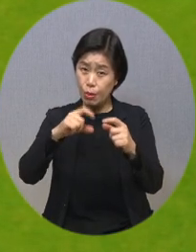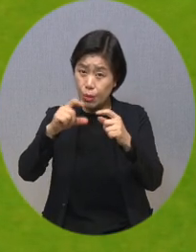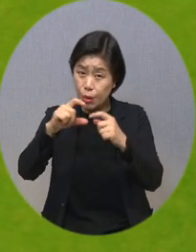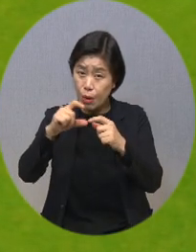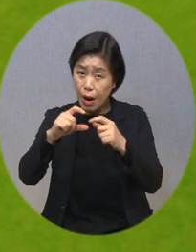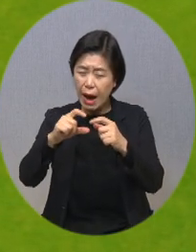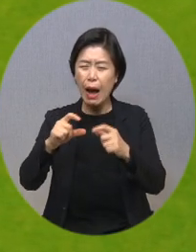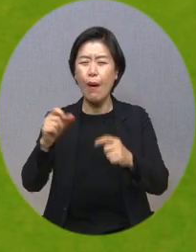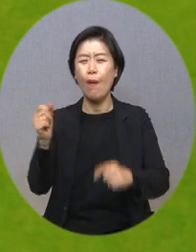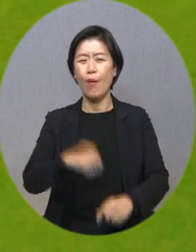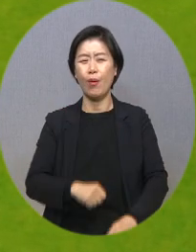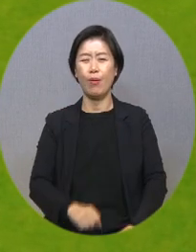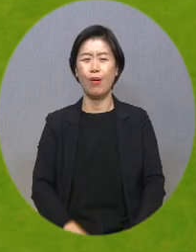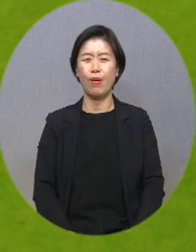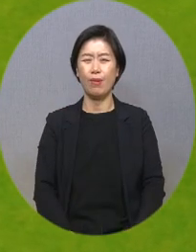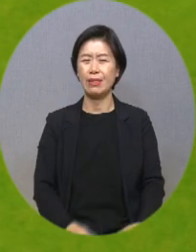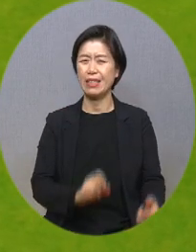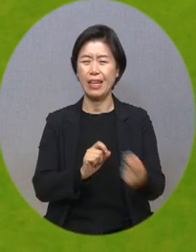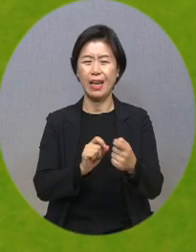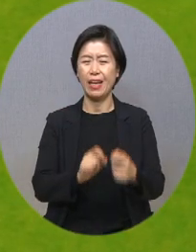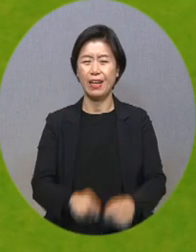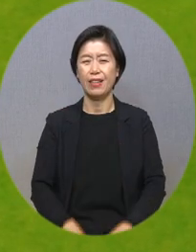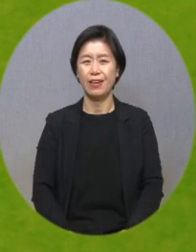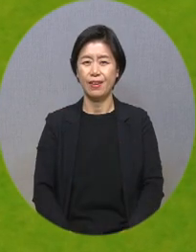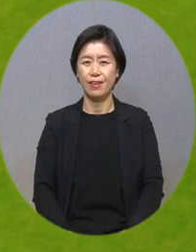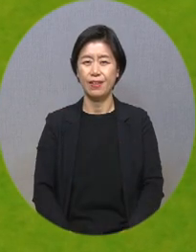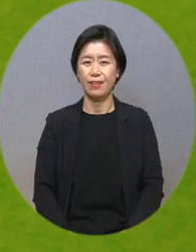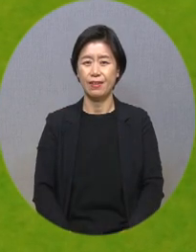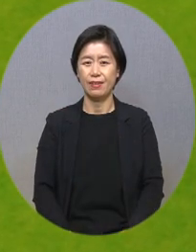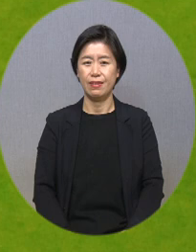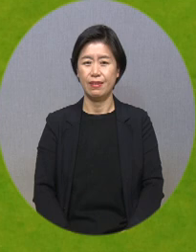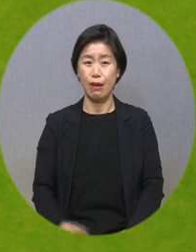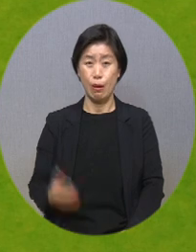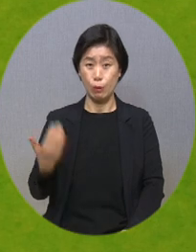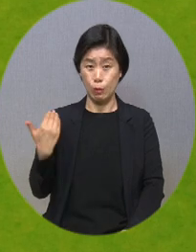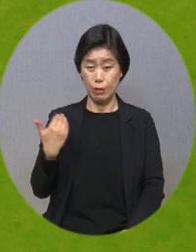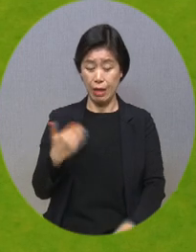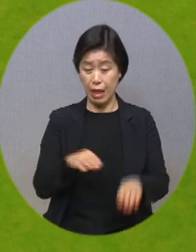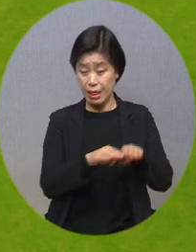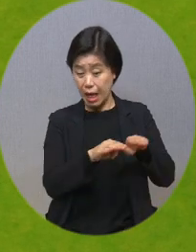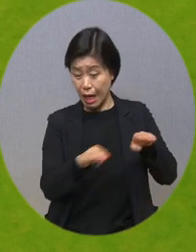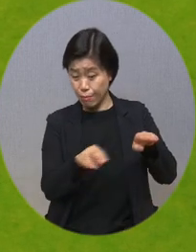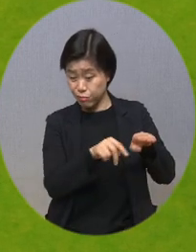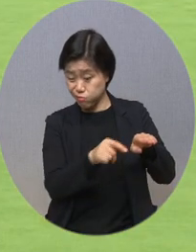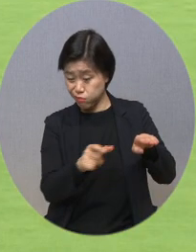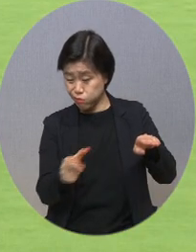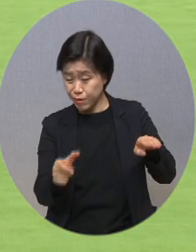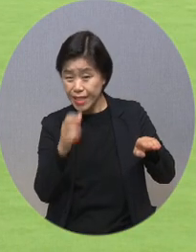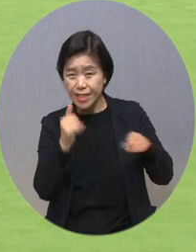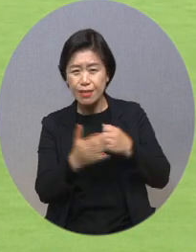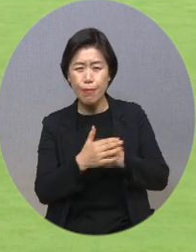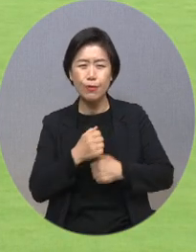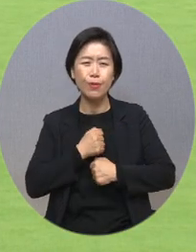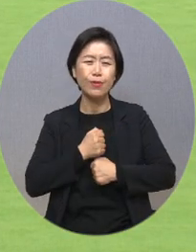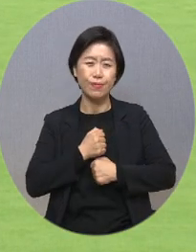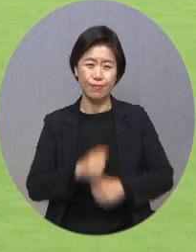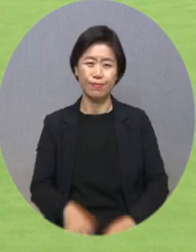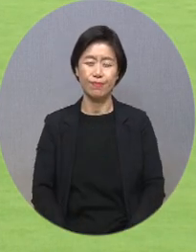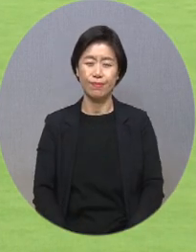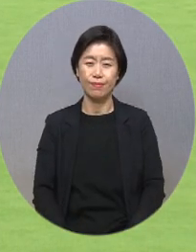더더더더더더더더더더더 오빠. 앞에 와 짧네. 내리 아까 네. 아까 내리막을 되게 들보라 그래갖고.